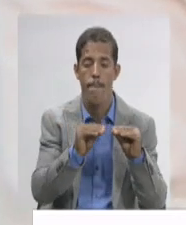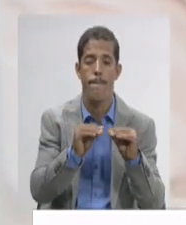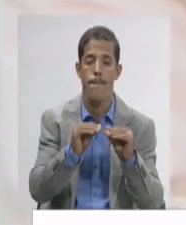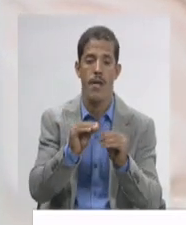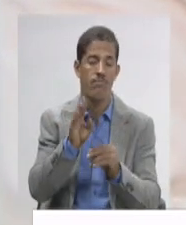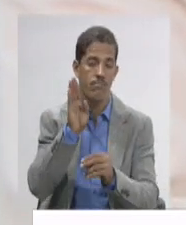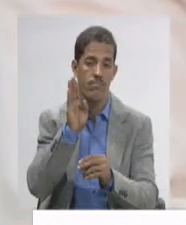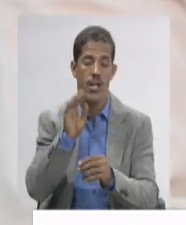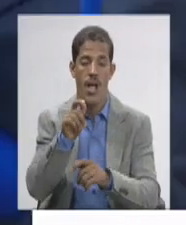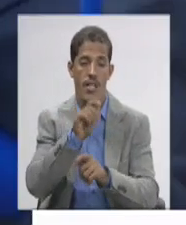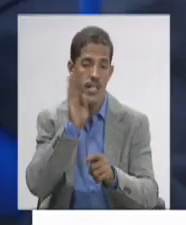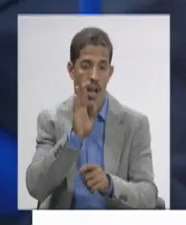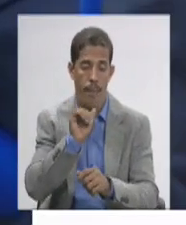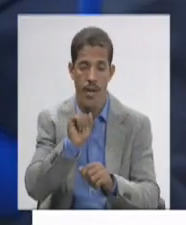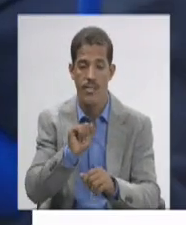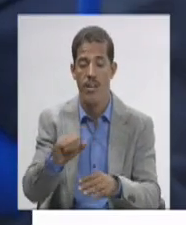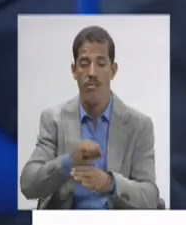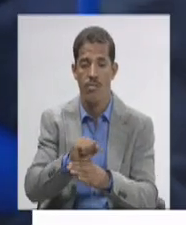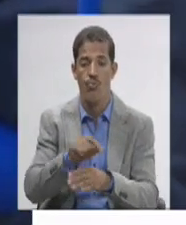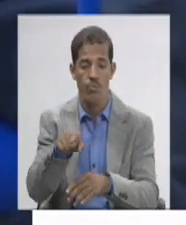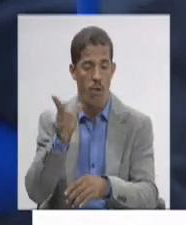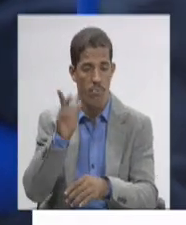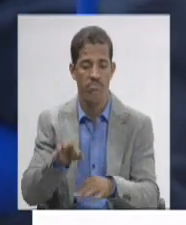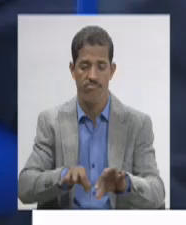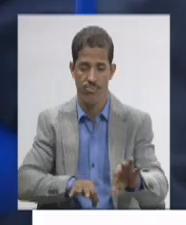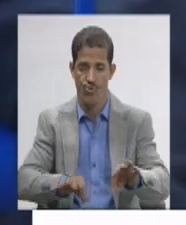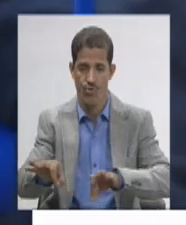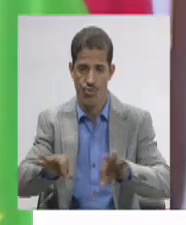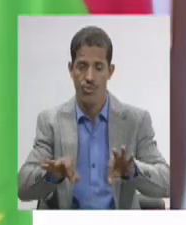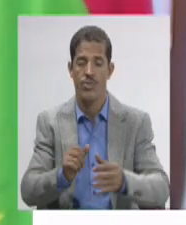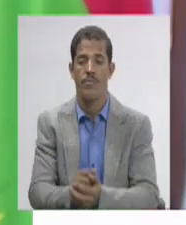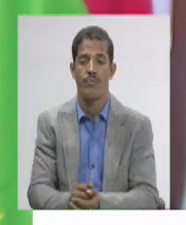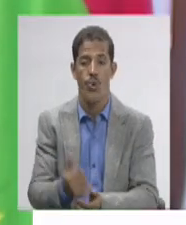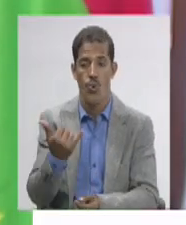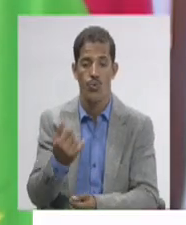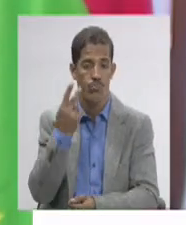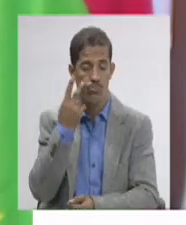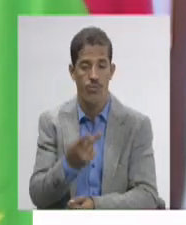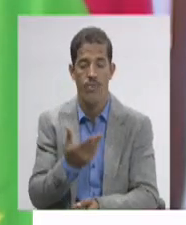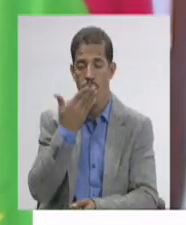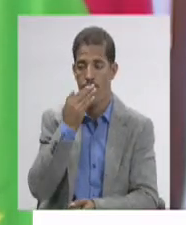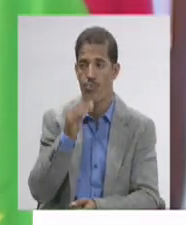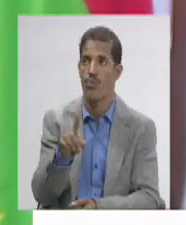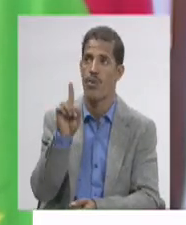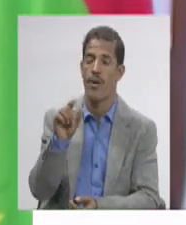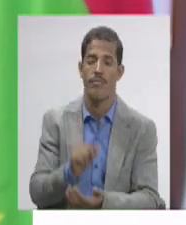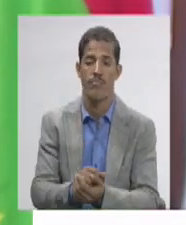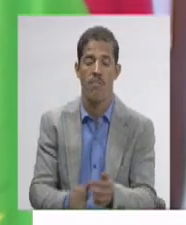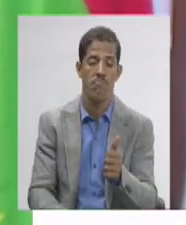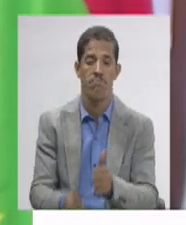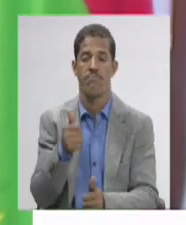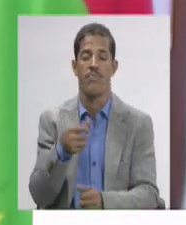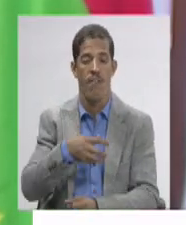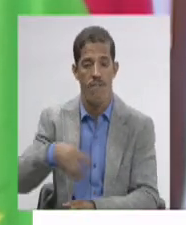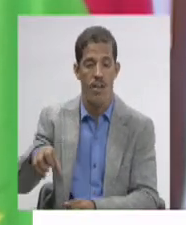قاده عسكريين قادرين على التخطيط الاستراتيجي الفعال ها نحن نعيش بحمد الله وفضله افراح يوم نقطف